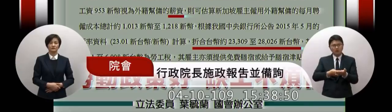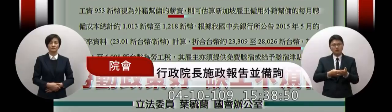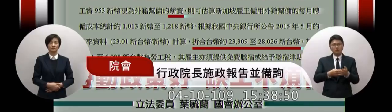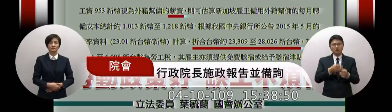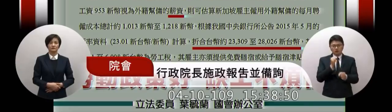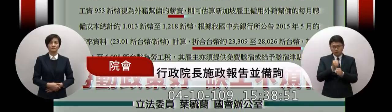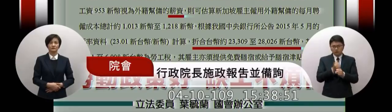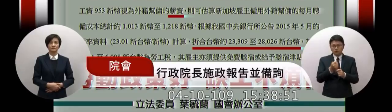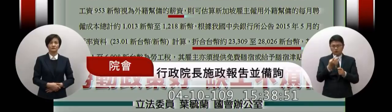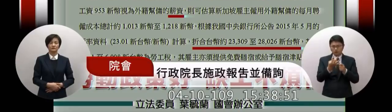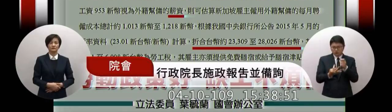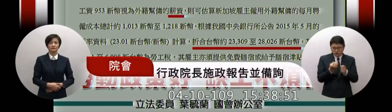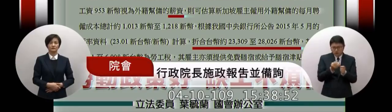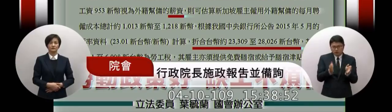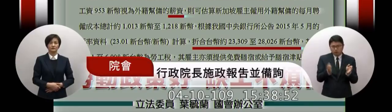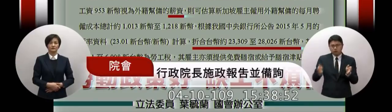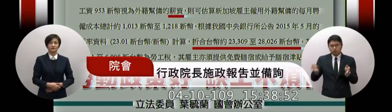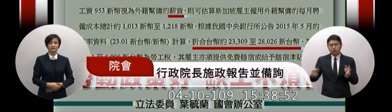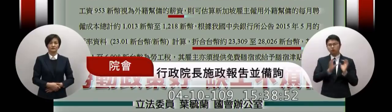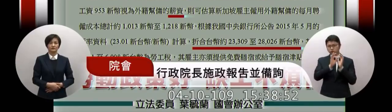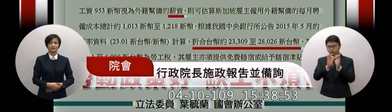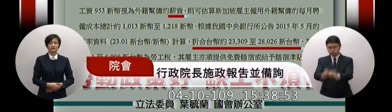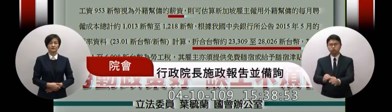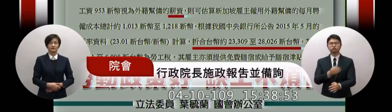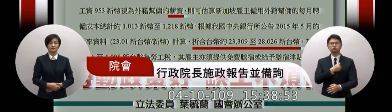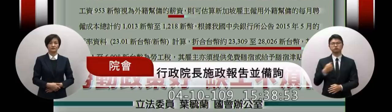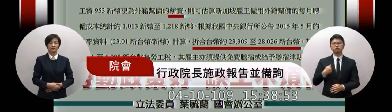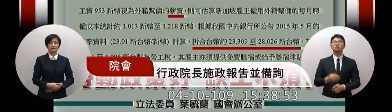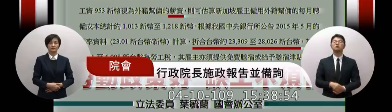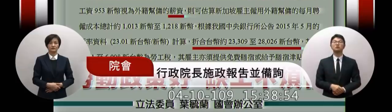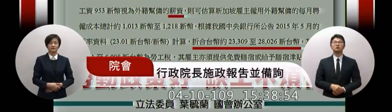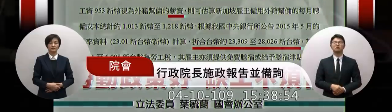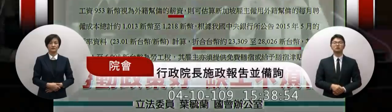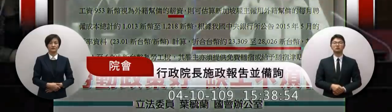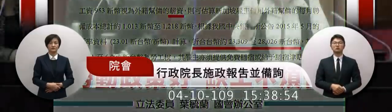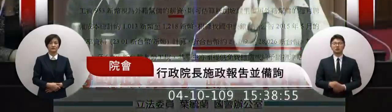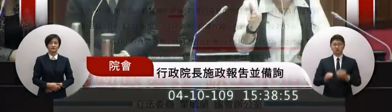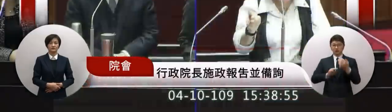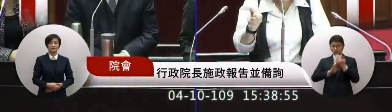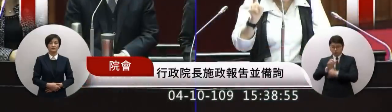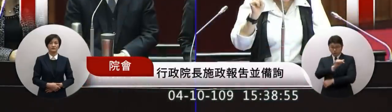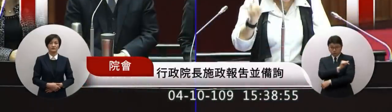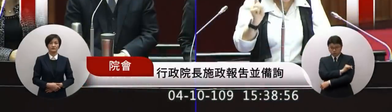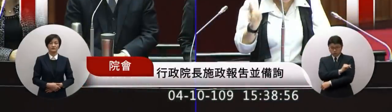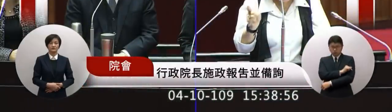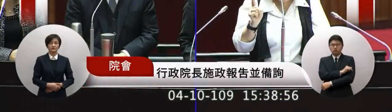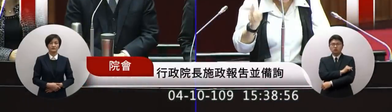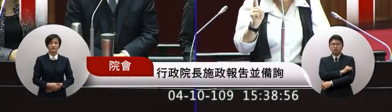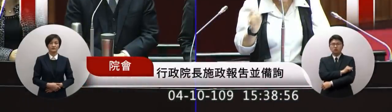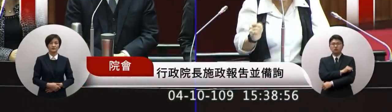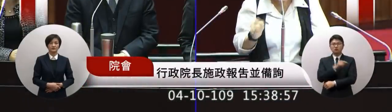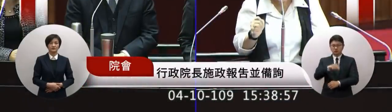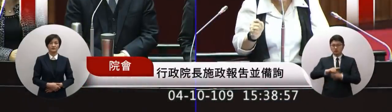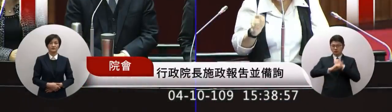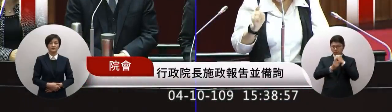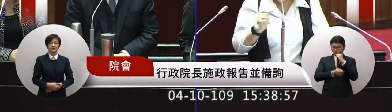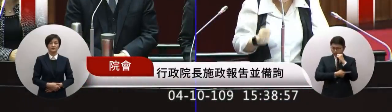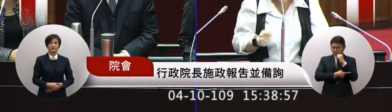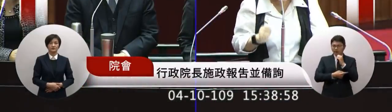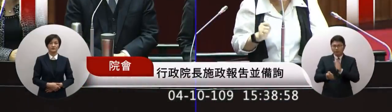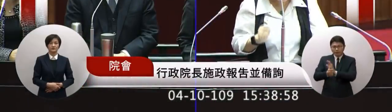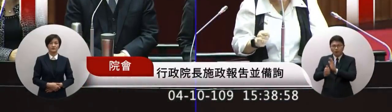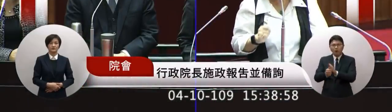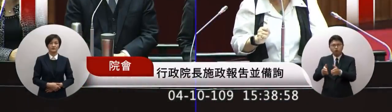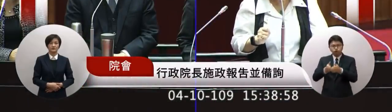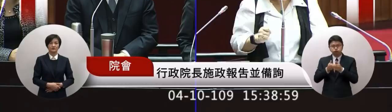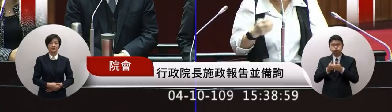哈。那所以我们在谈的说，不只是看护工的问题需要法规纾困，产业